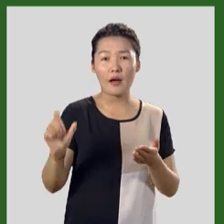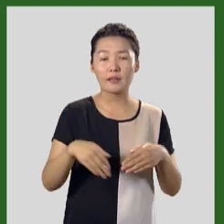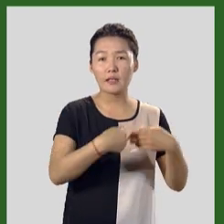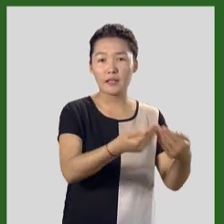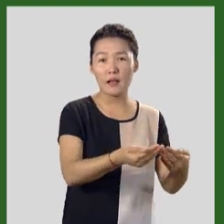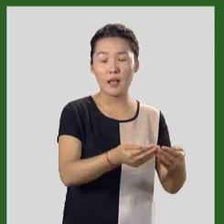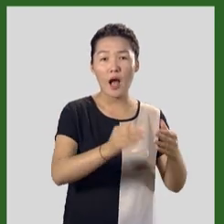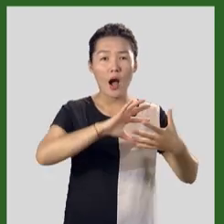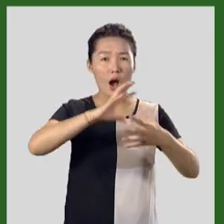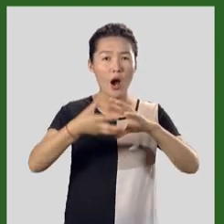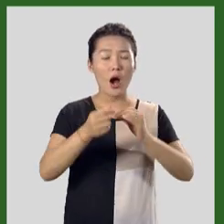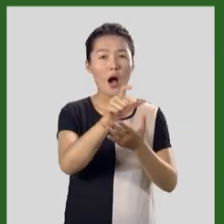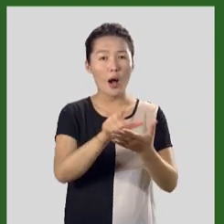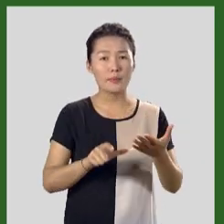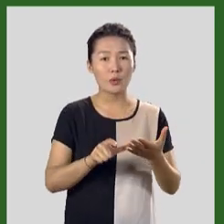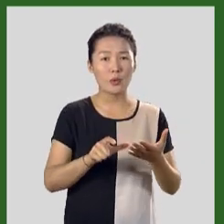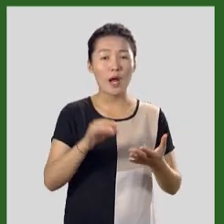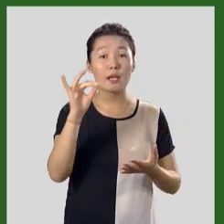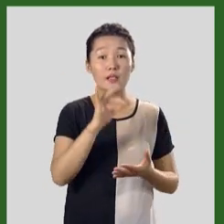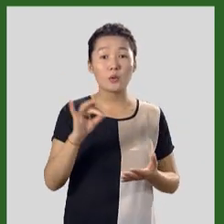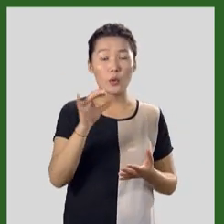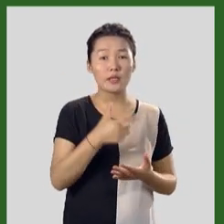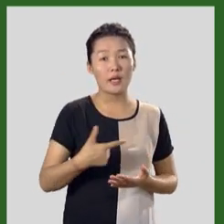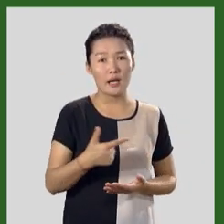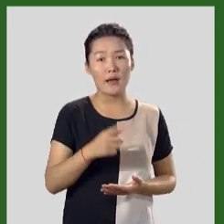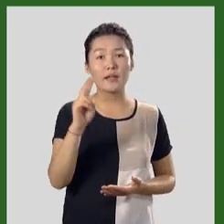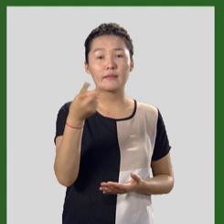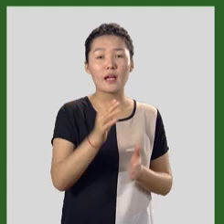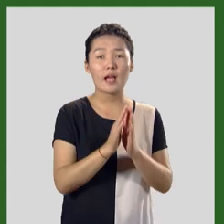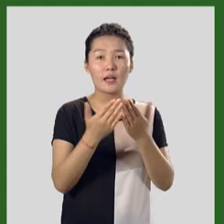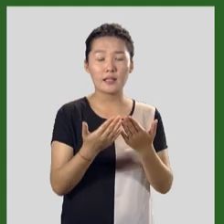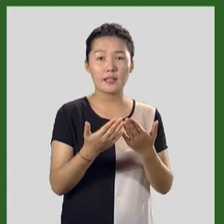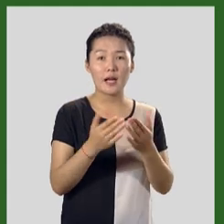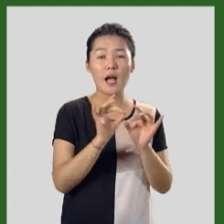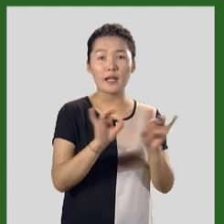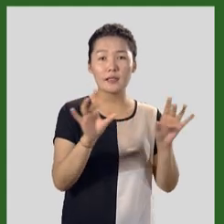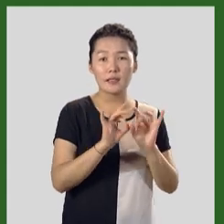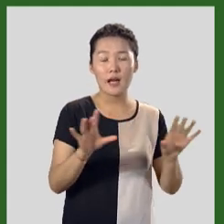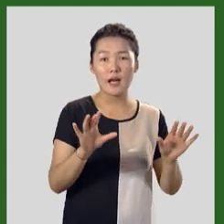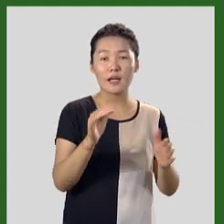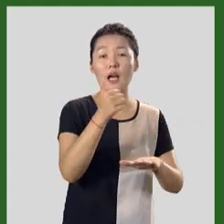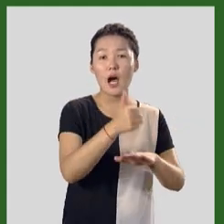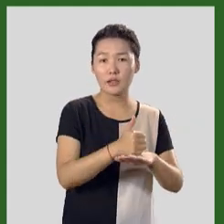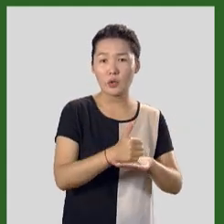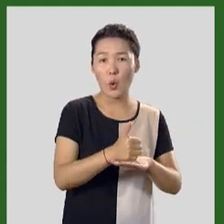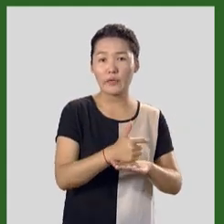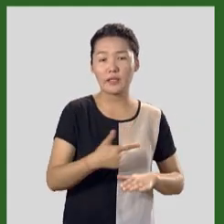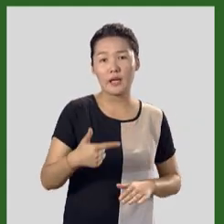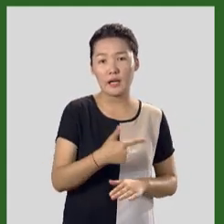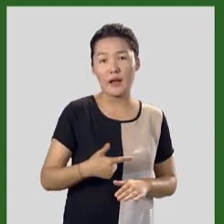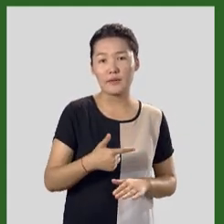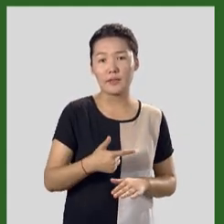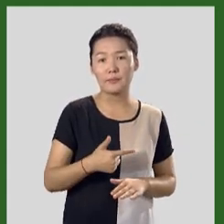истории географии. Вторая книга излагает основы географии по взглядам самого